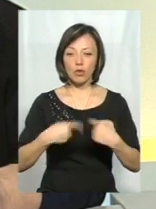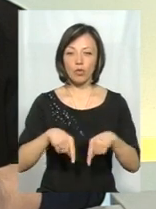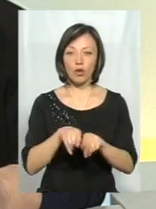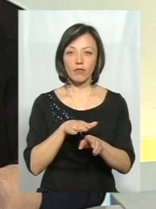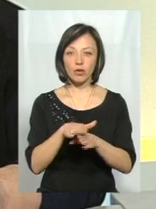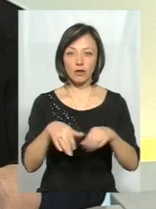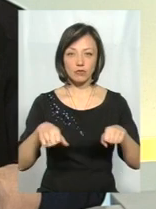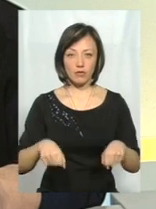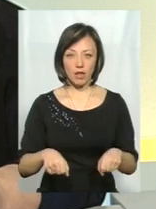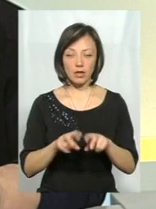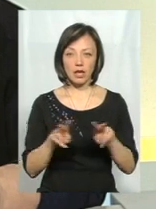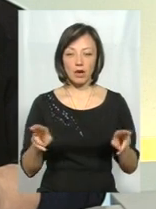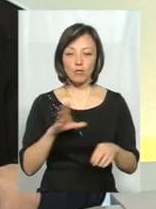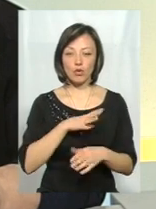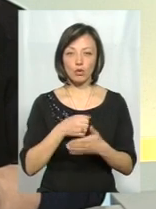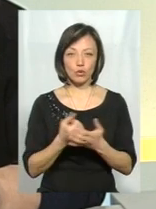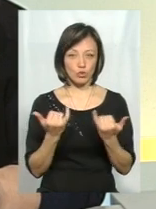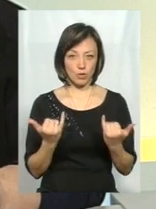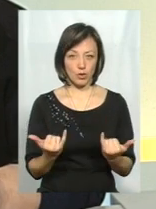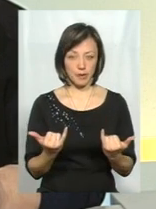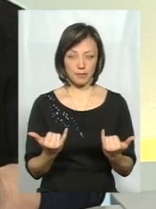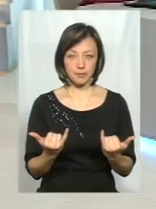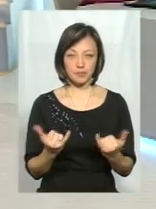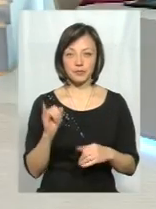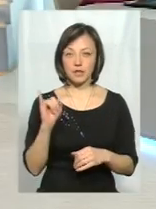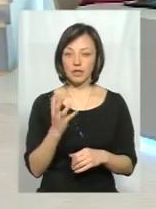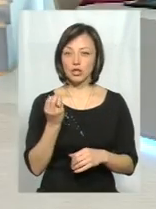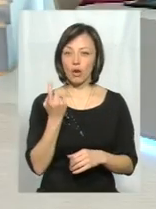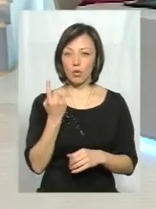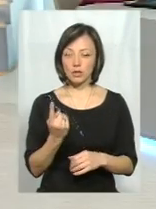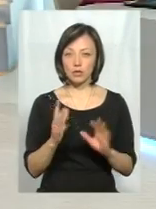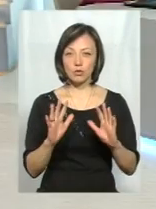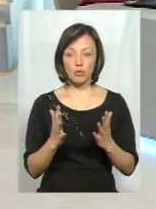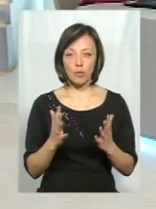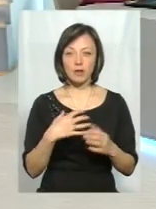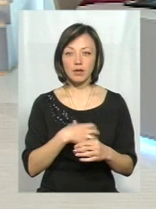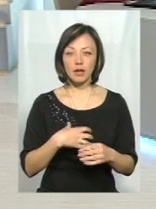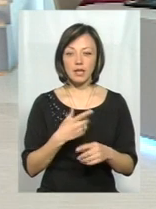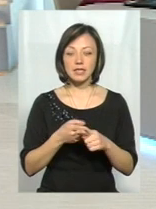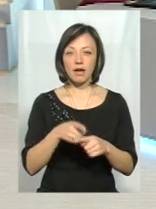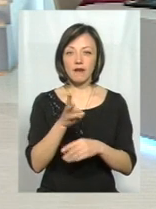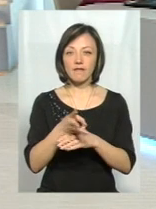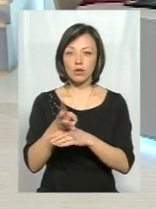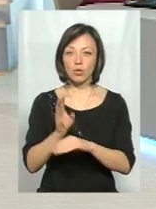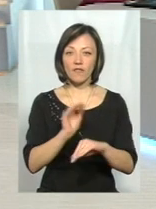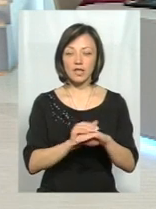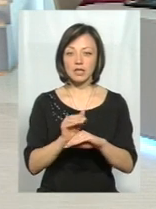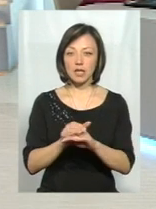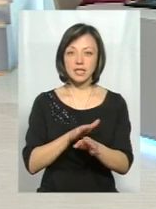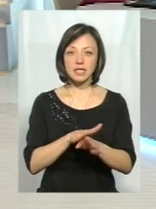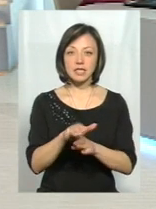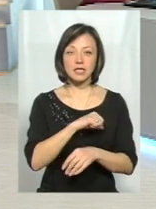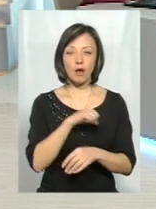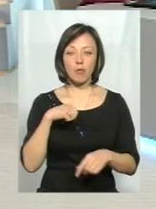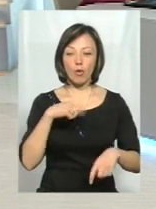виконавчої влади, як це було до сьогодні. І ще одним таким моментом є – це відеофіксація здійснення